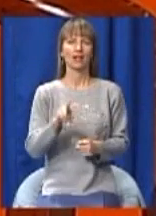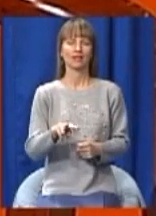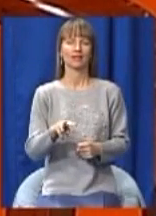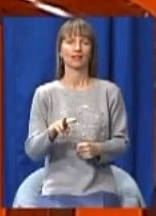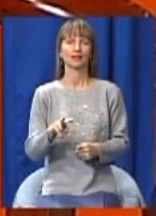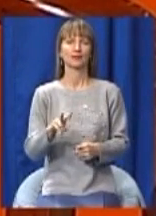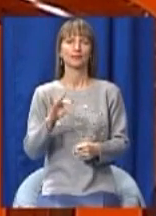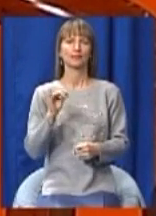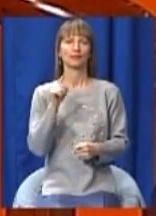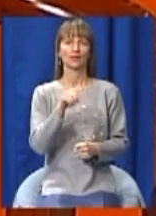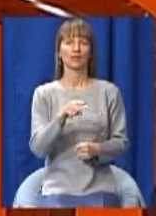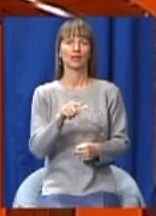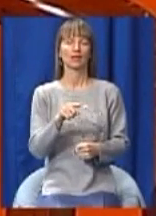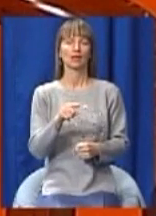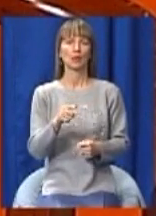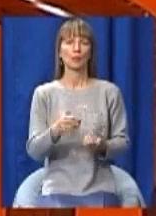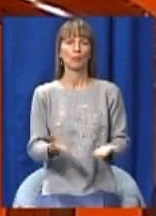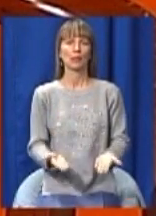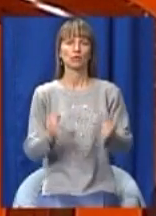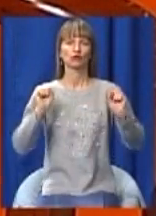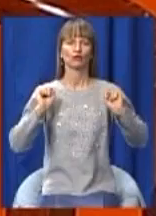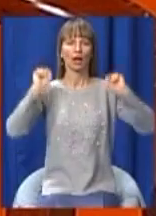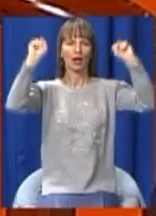они поднимают штанги